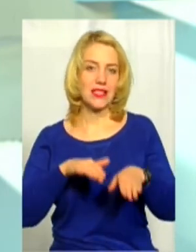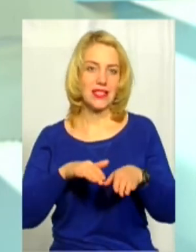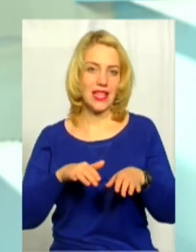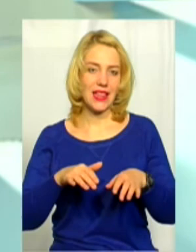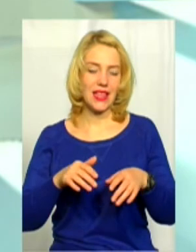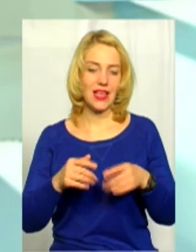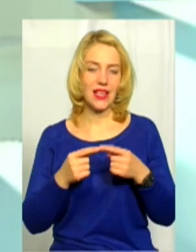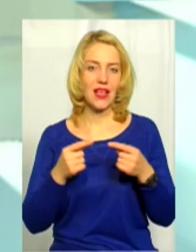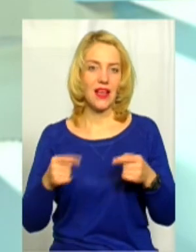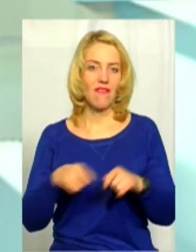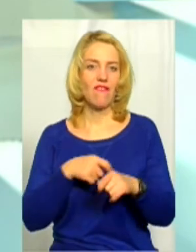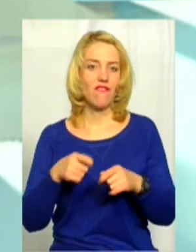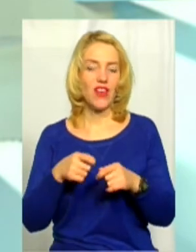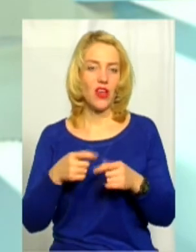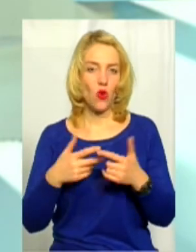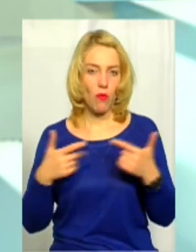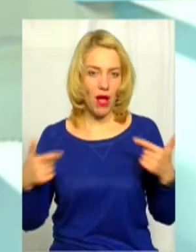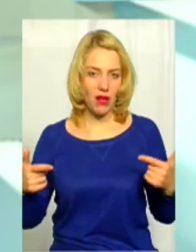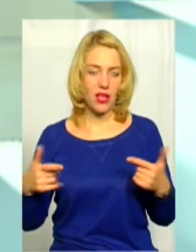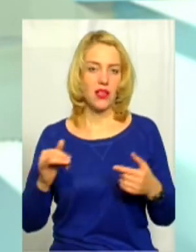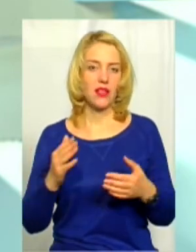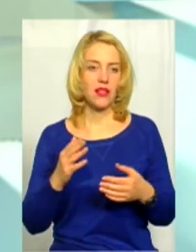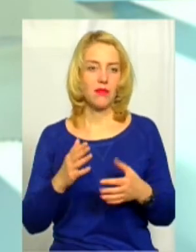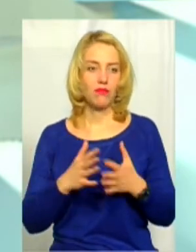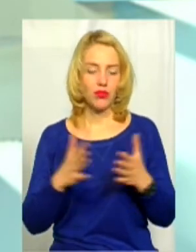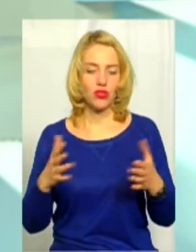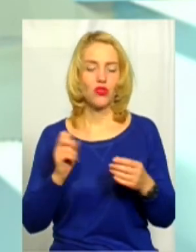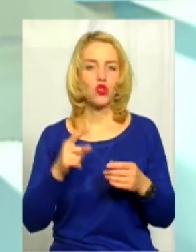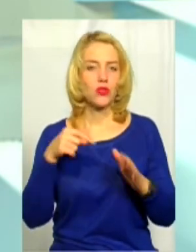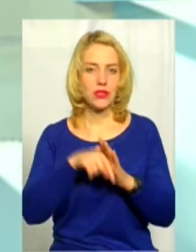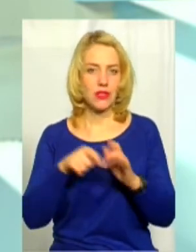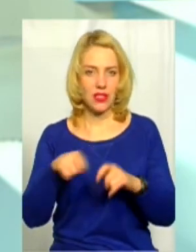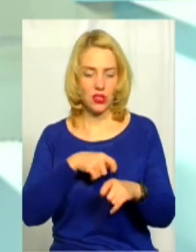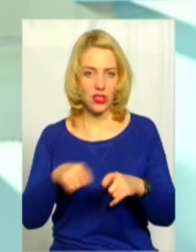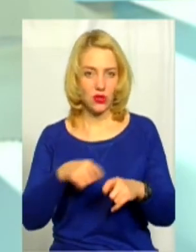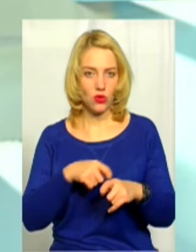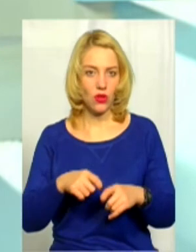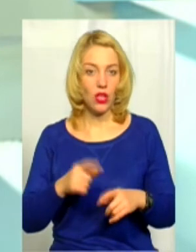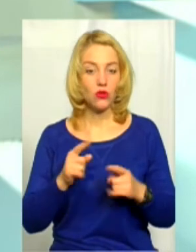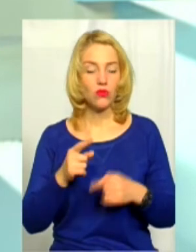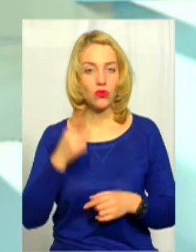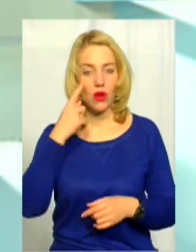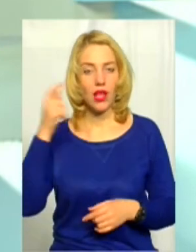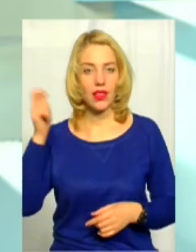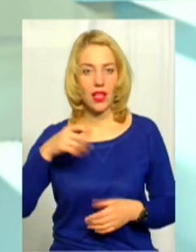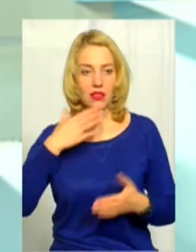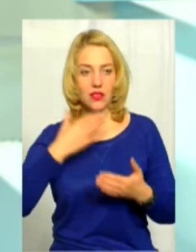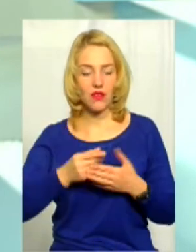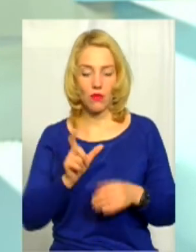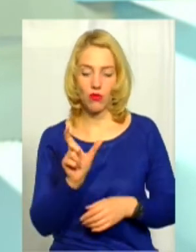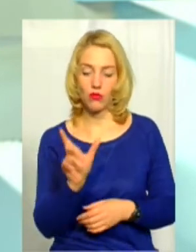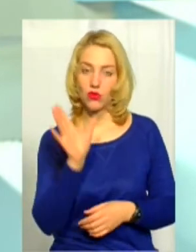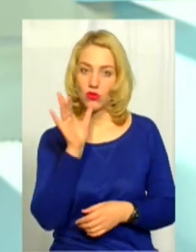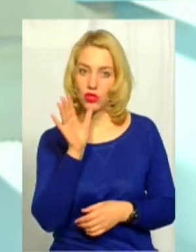тільки в текстильних виробах, але в більшій степені в текстилю. Тому що Китай в свій проміжок